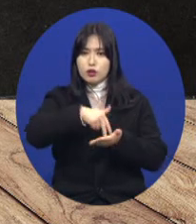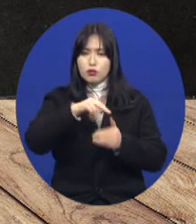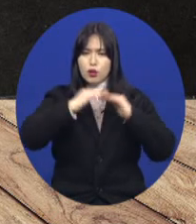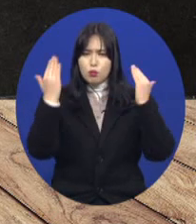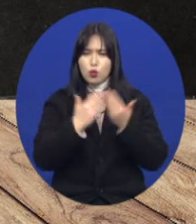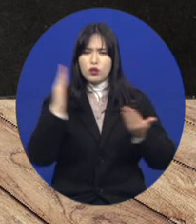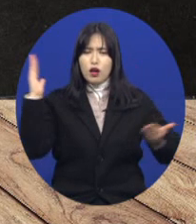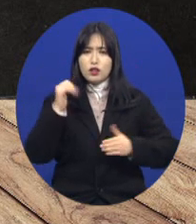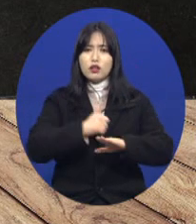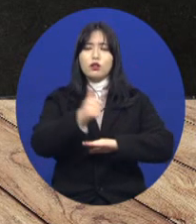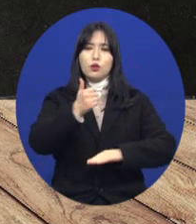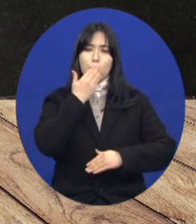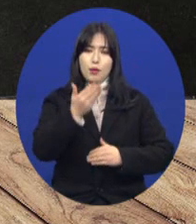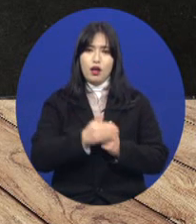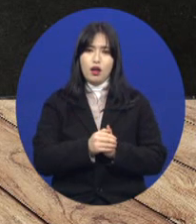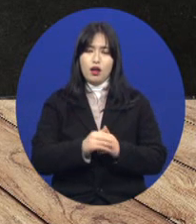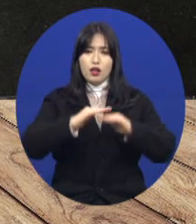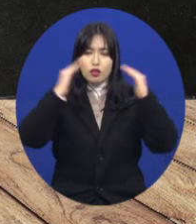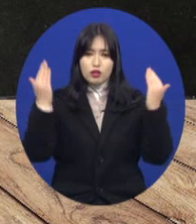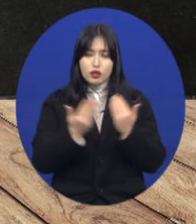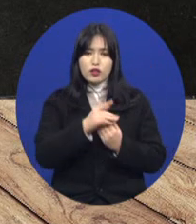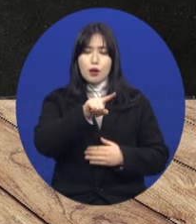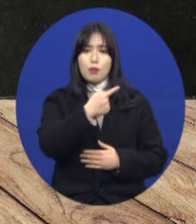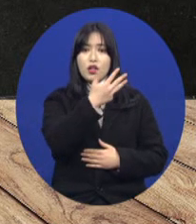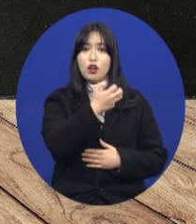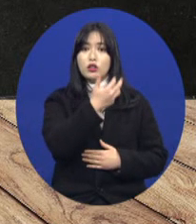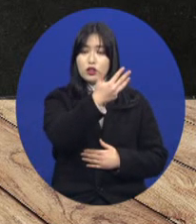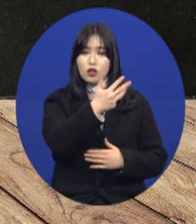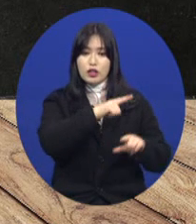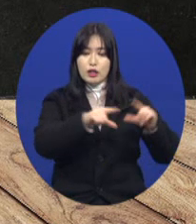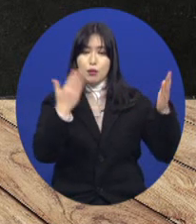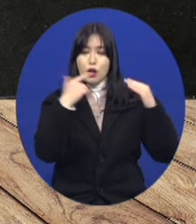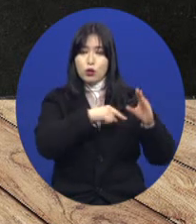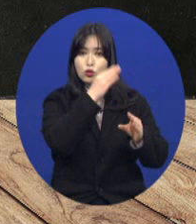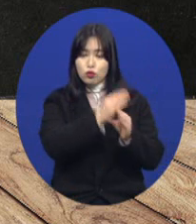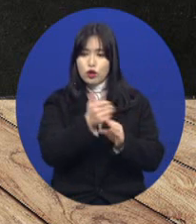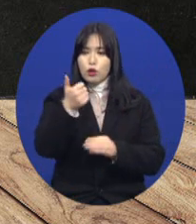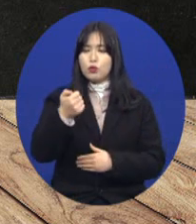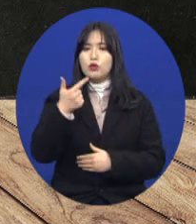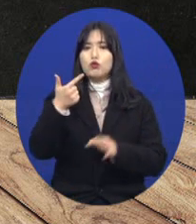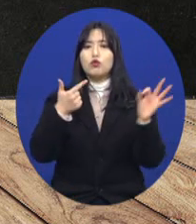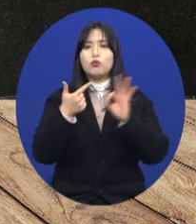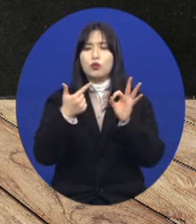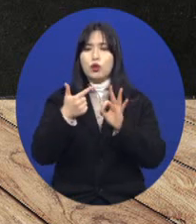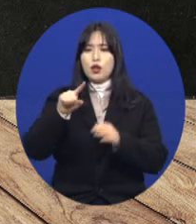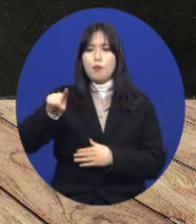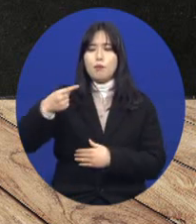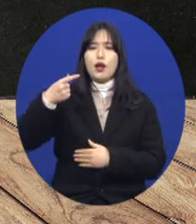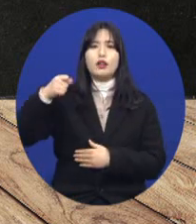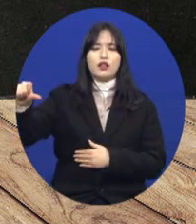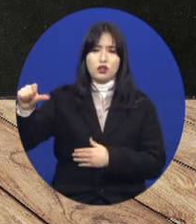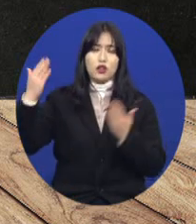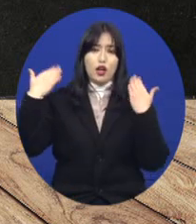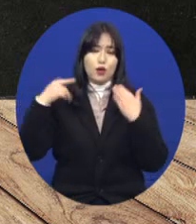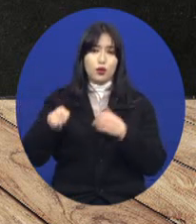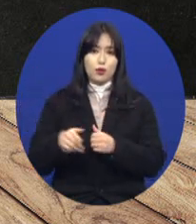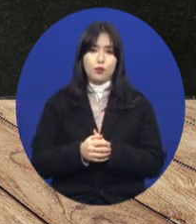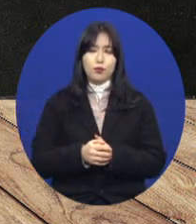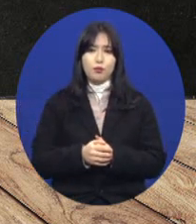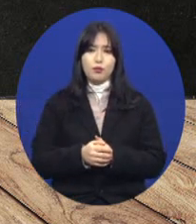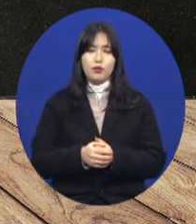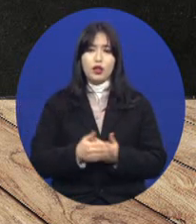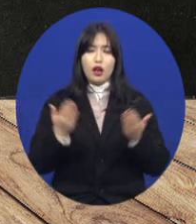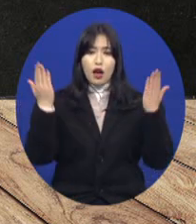학생이 등교 하게 됩니다 전체 100 88개의 일반 학교 가운데 56% 인 100 5개 학교입니다